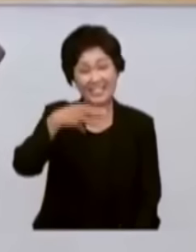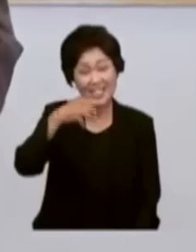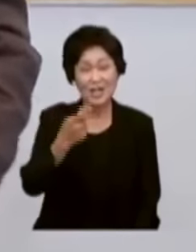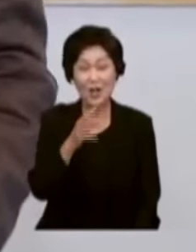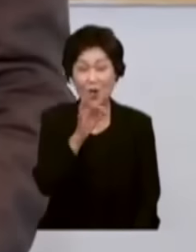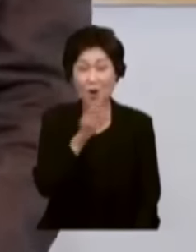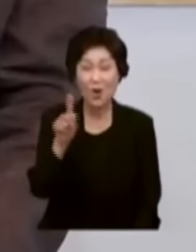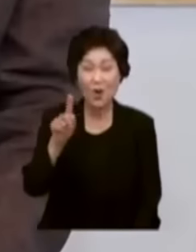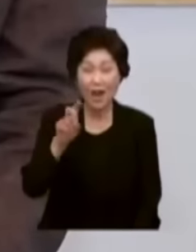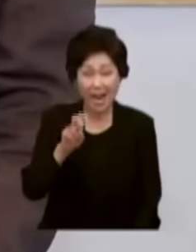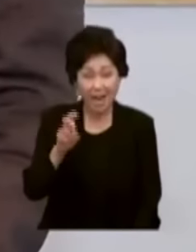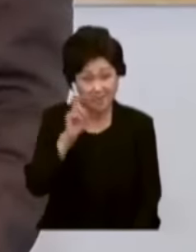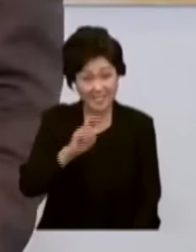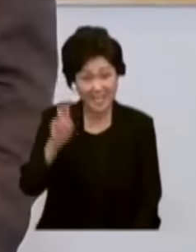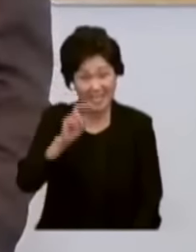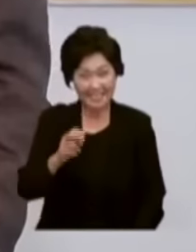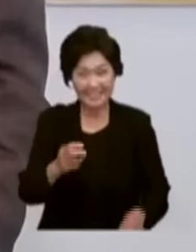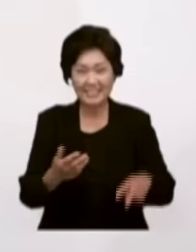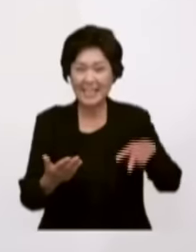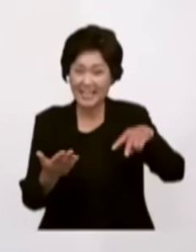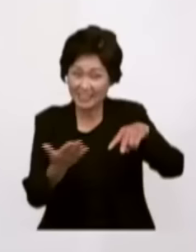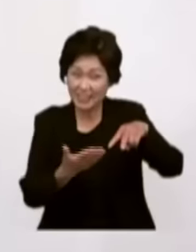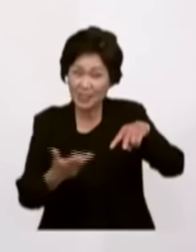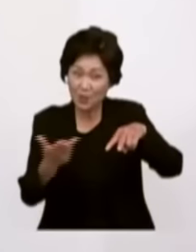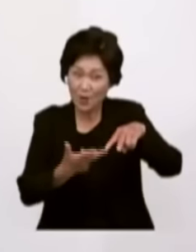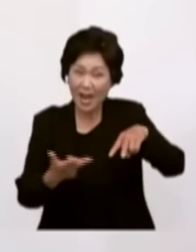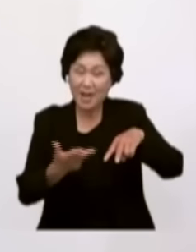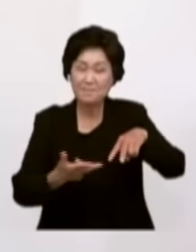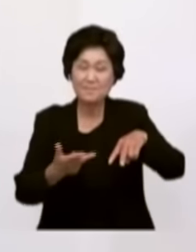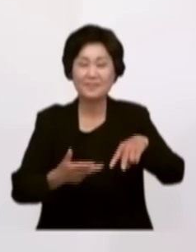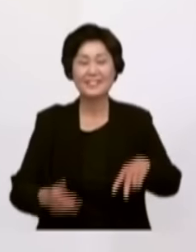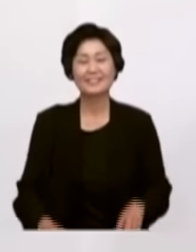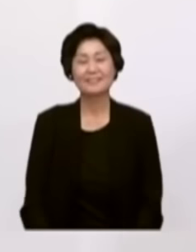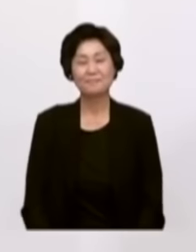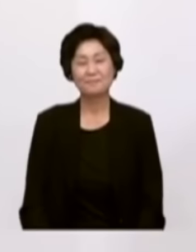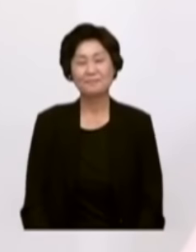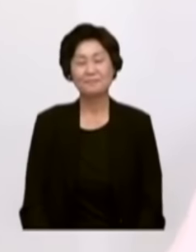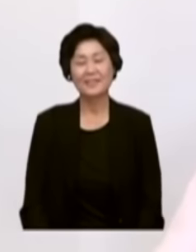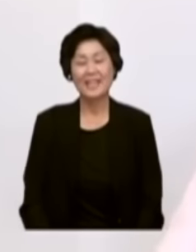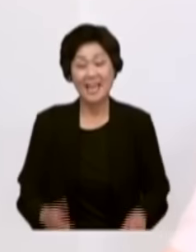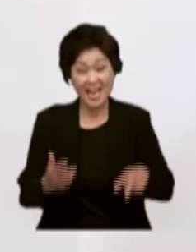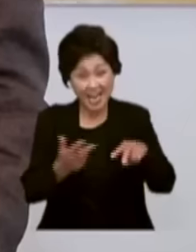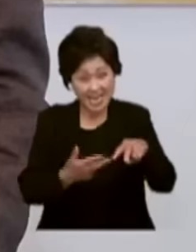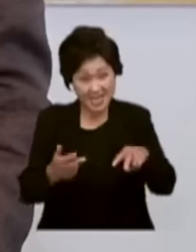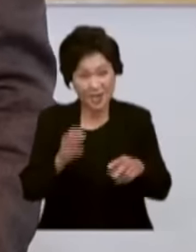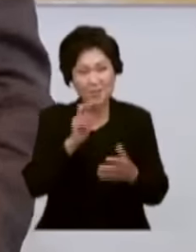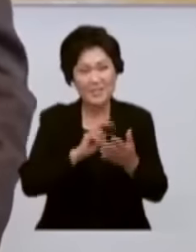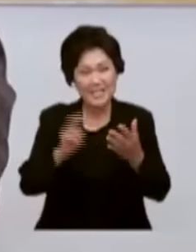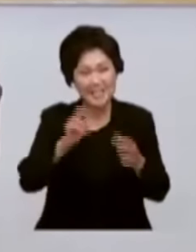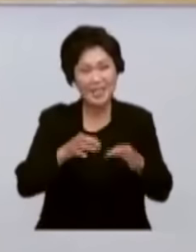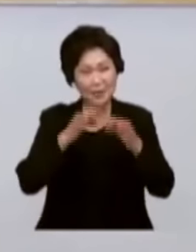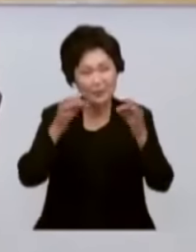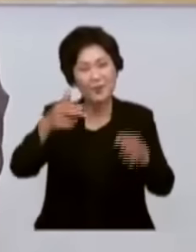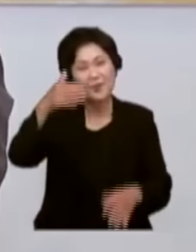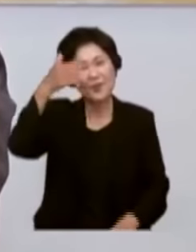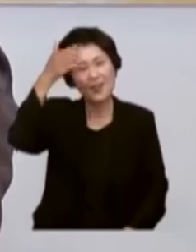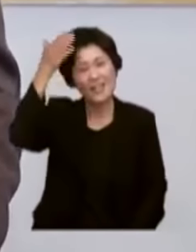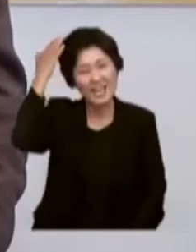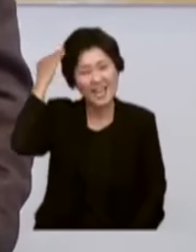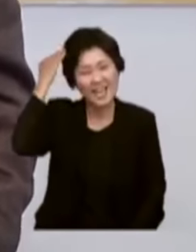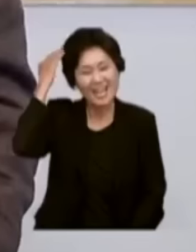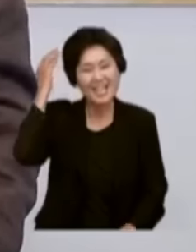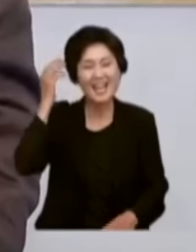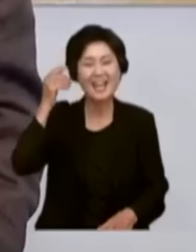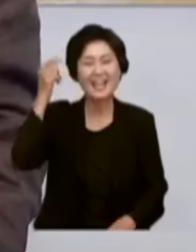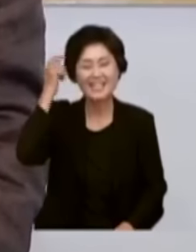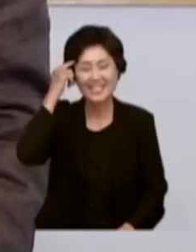오랜만에 듣게 되네요. 야 실로함. 예, 그래서 네. 이 찬양을 부르면 네. 정말 옛 추억도 떠오르고 그러면은 저를 이겨내주고 우리는 웬만하면 가만히 있자고